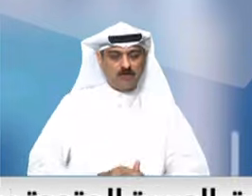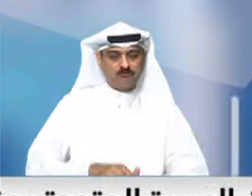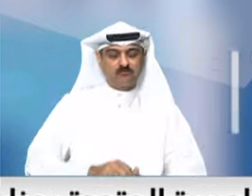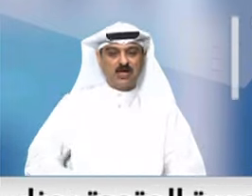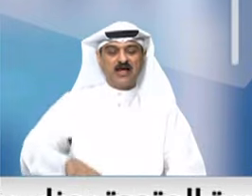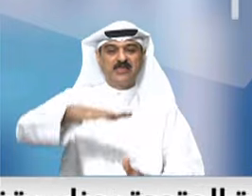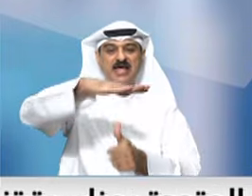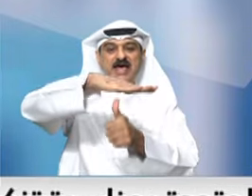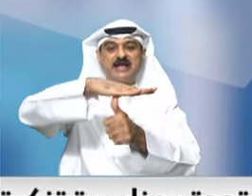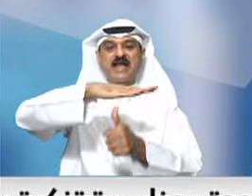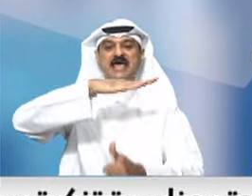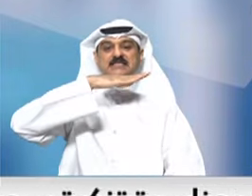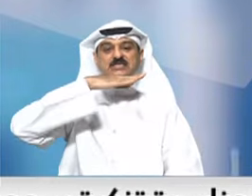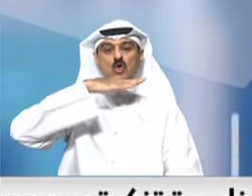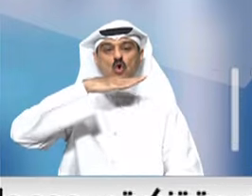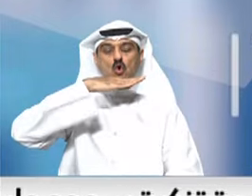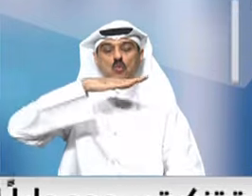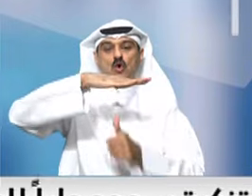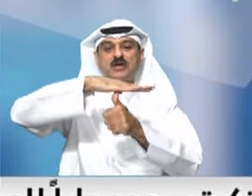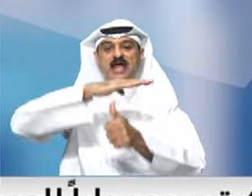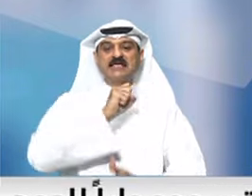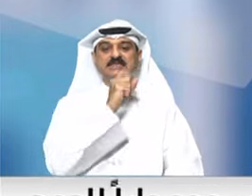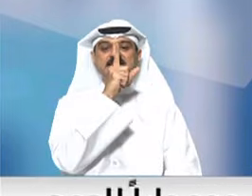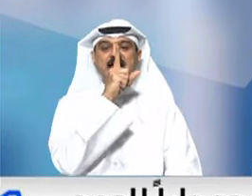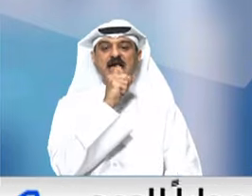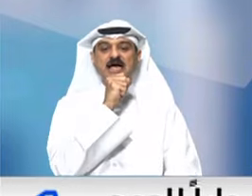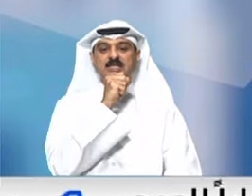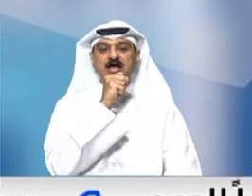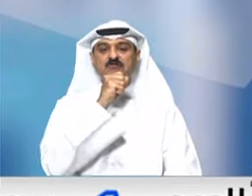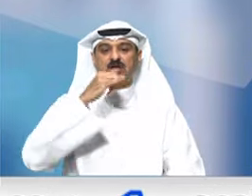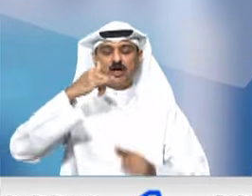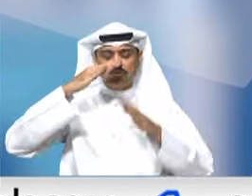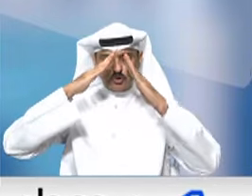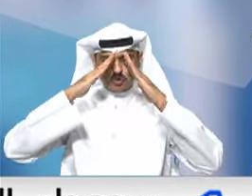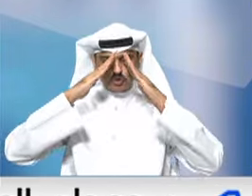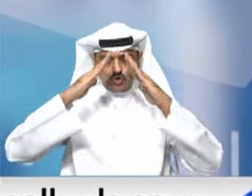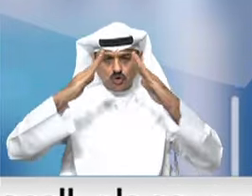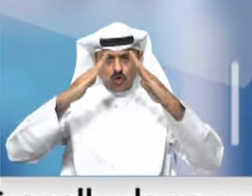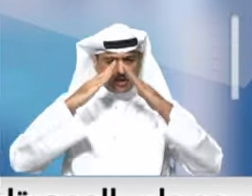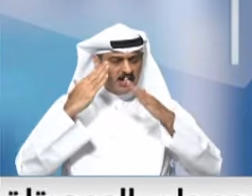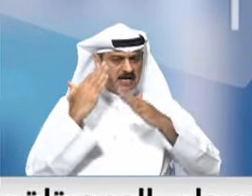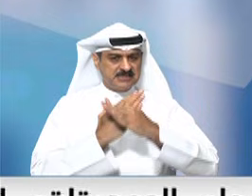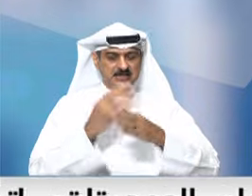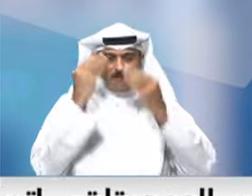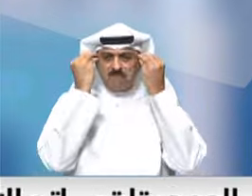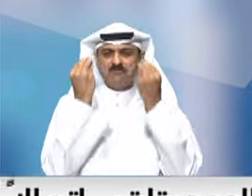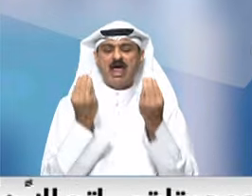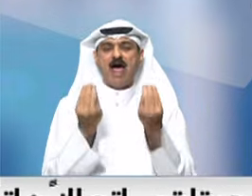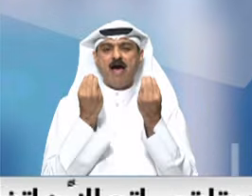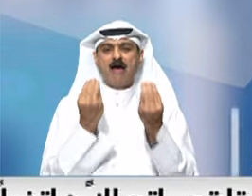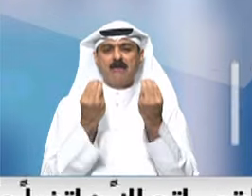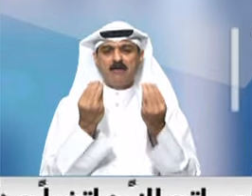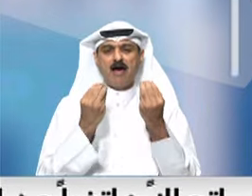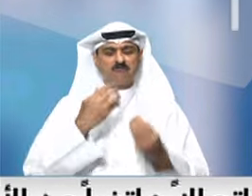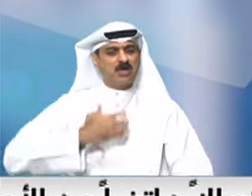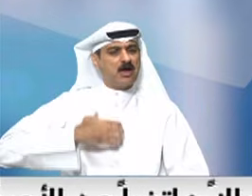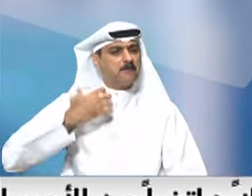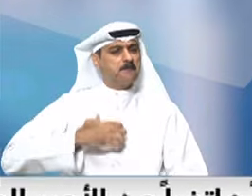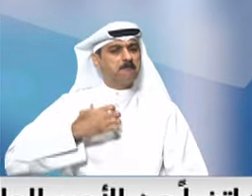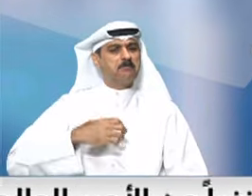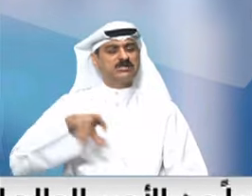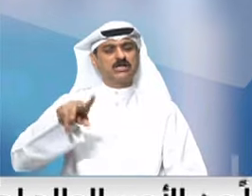الامير الوالد لدوله قطر الشقيقه الشيخ حمد بن خليفه ال ثاني على هذه البادره الكريمه والمشاعر الاخويه